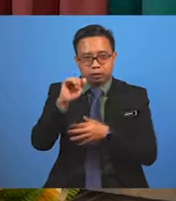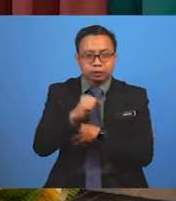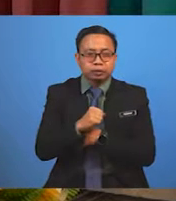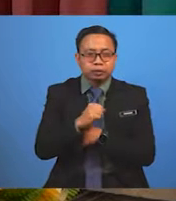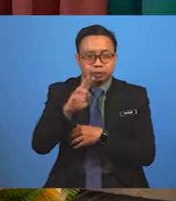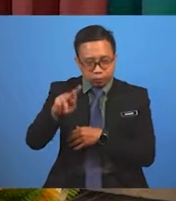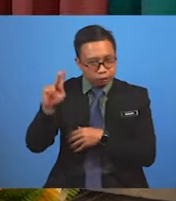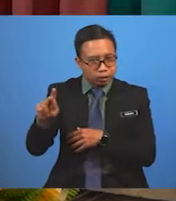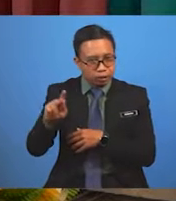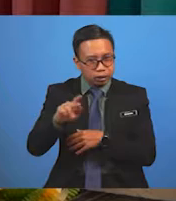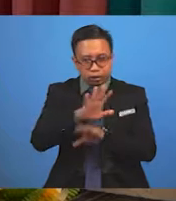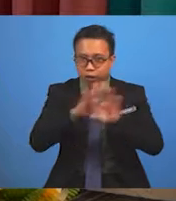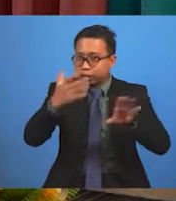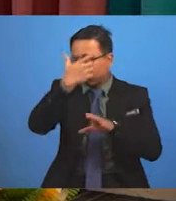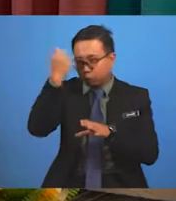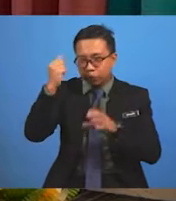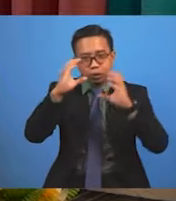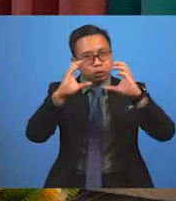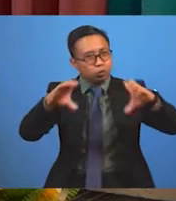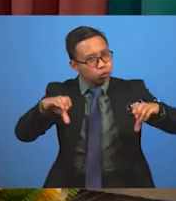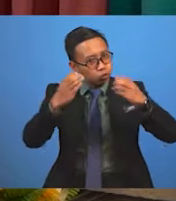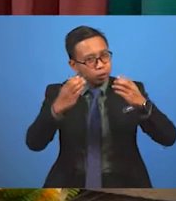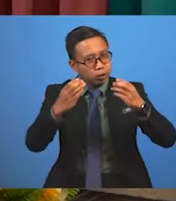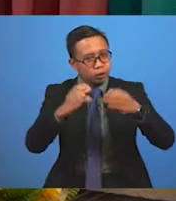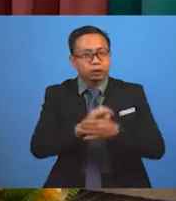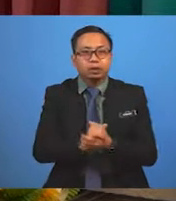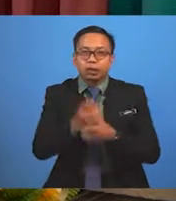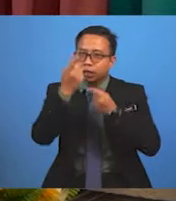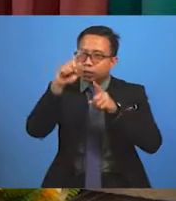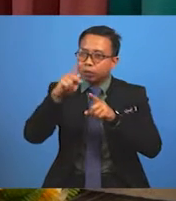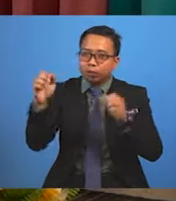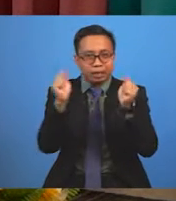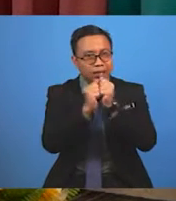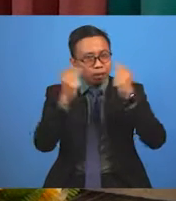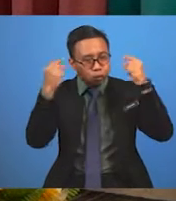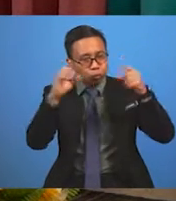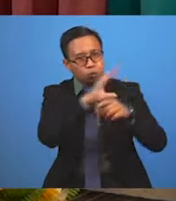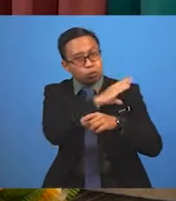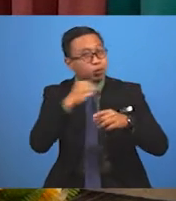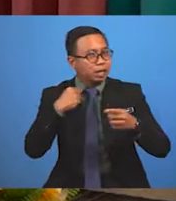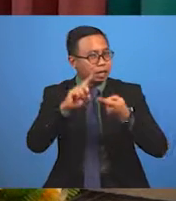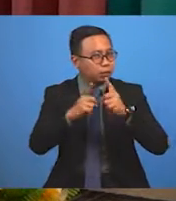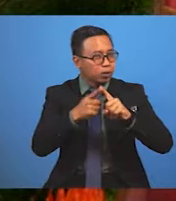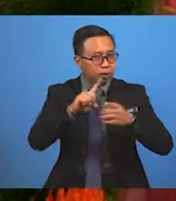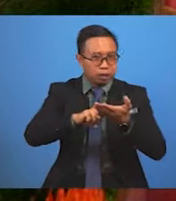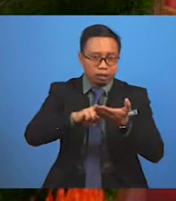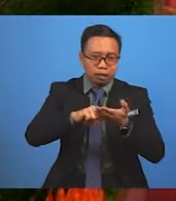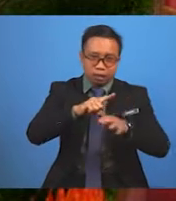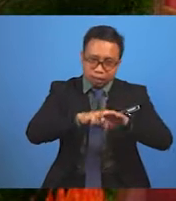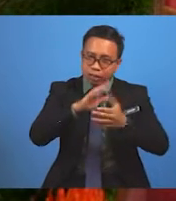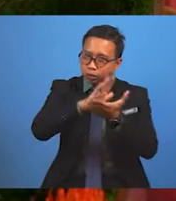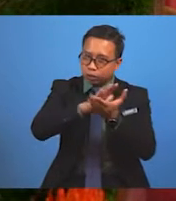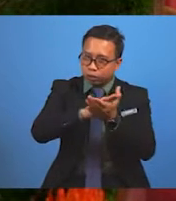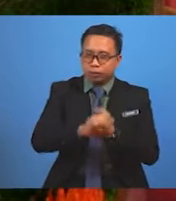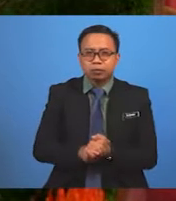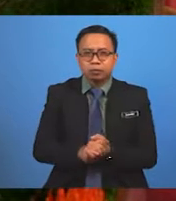Pelajar-pelajar, jangan lupa untuk mencuba dan berkongsi jawapan dengan guru dan rakan-rakan di sekolah nanti ya. Susah